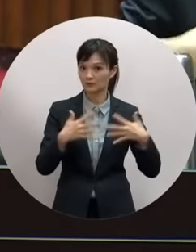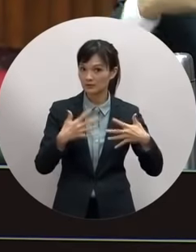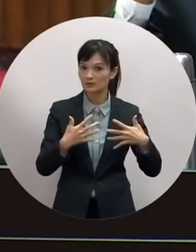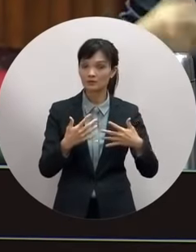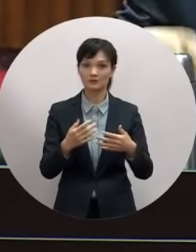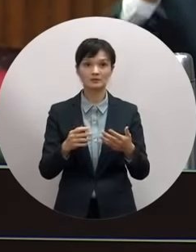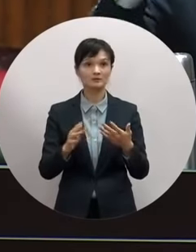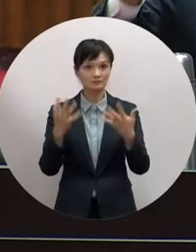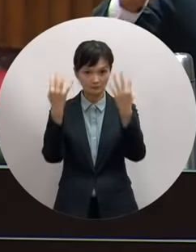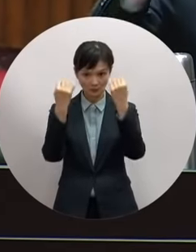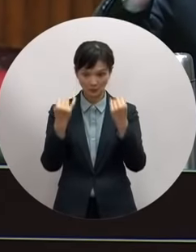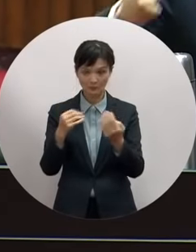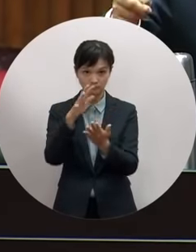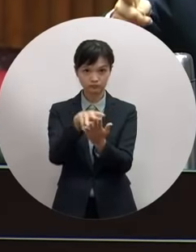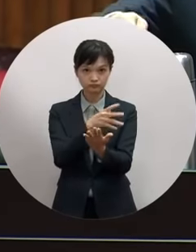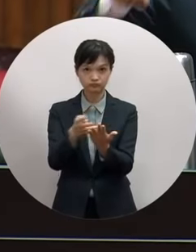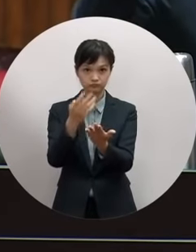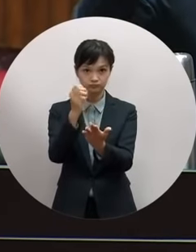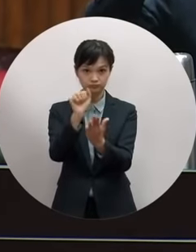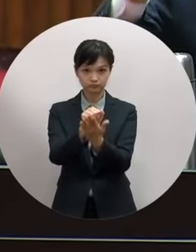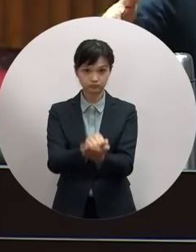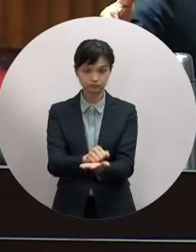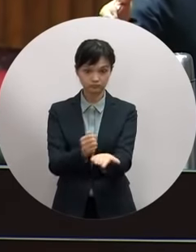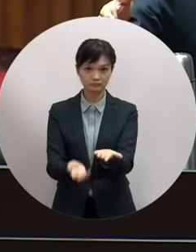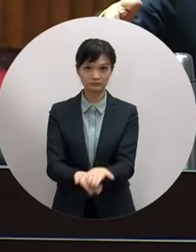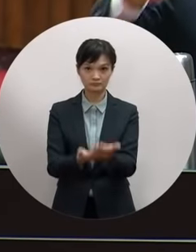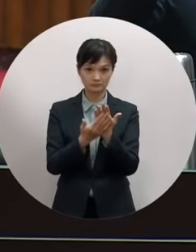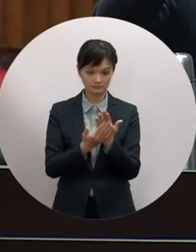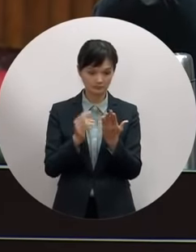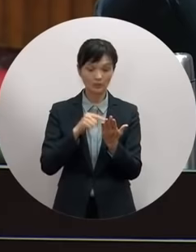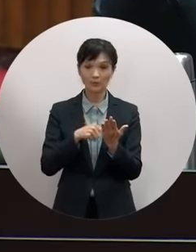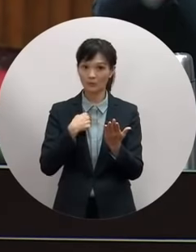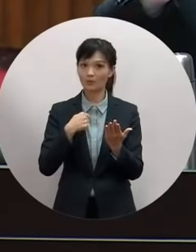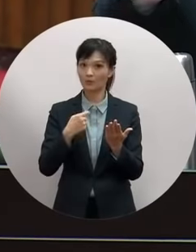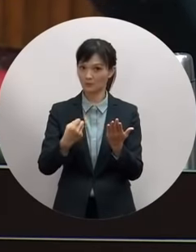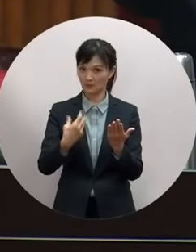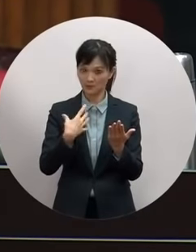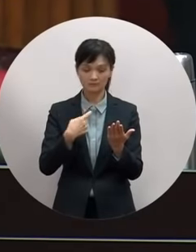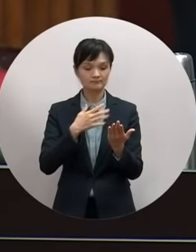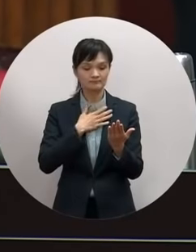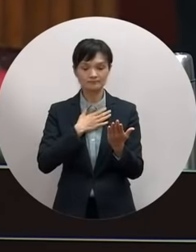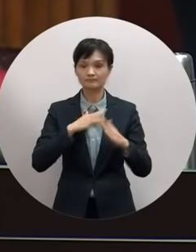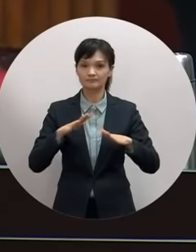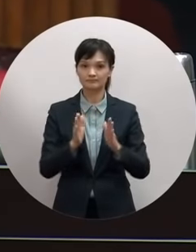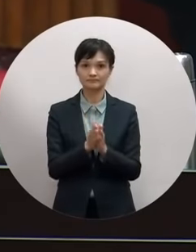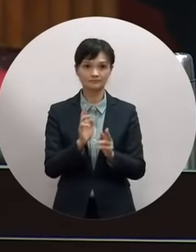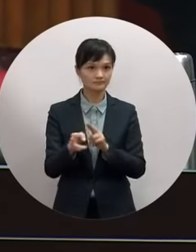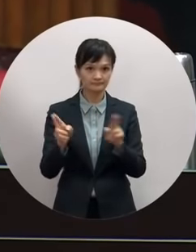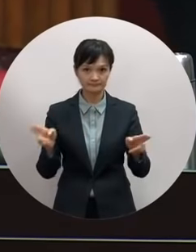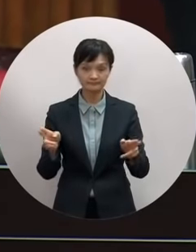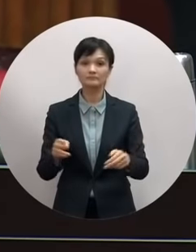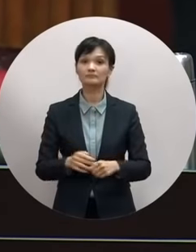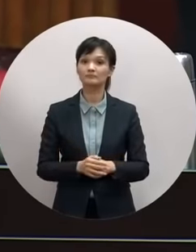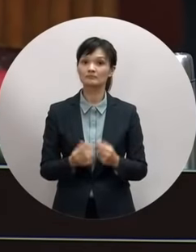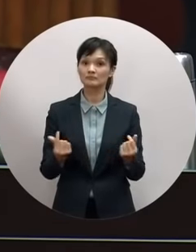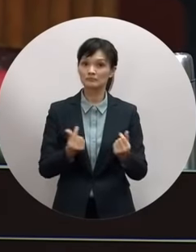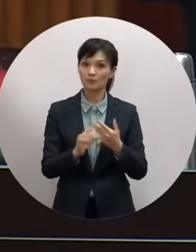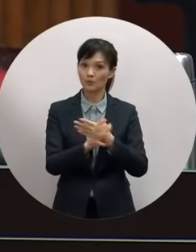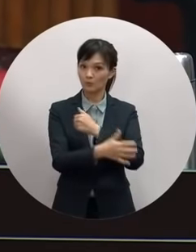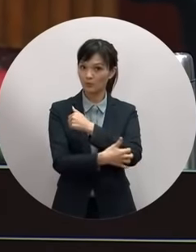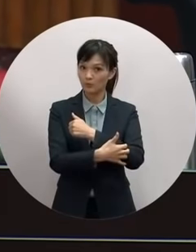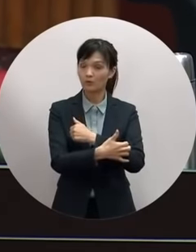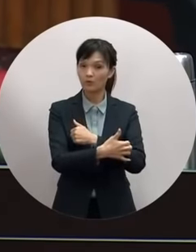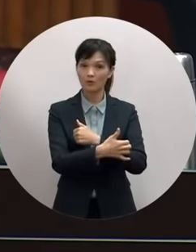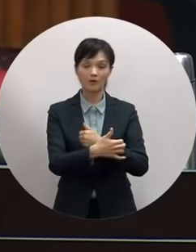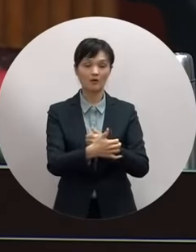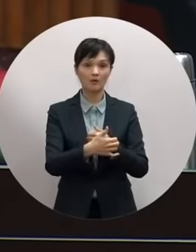诉我，我也告诉他们态度以及要做的事，所以。包括这个失联移工，有的在收